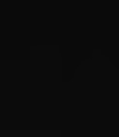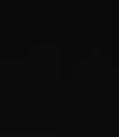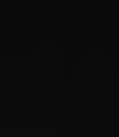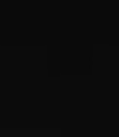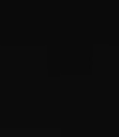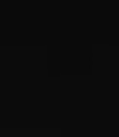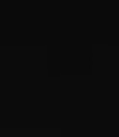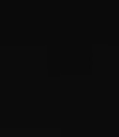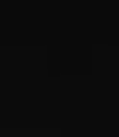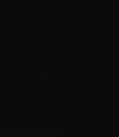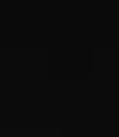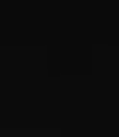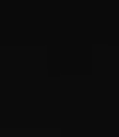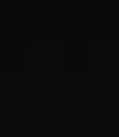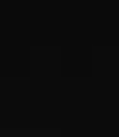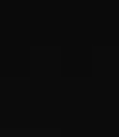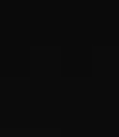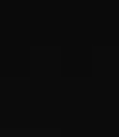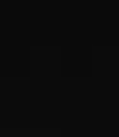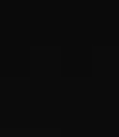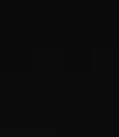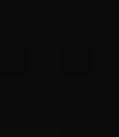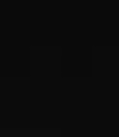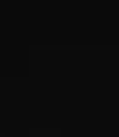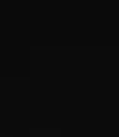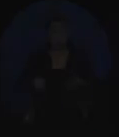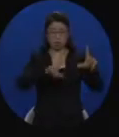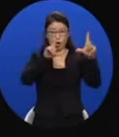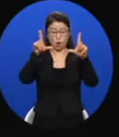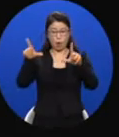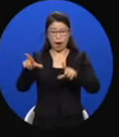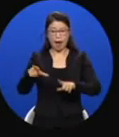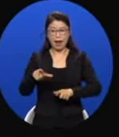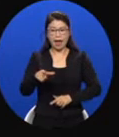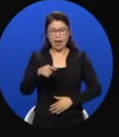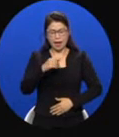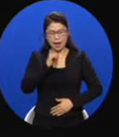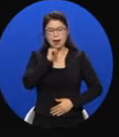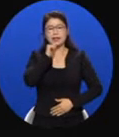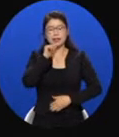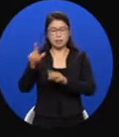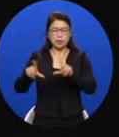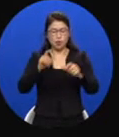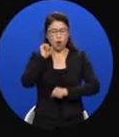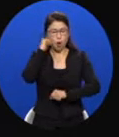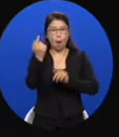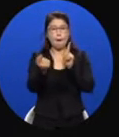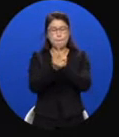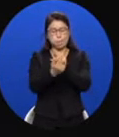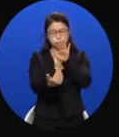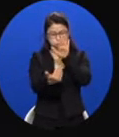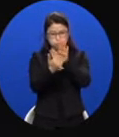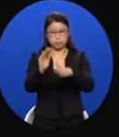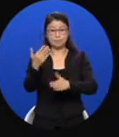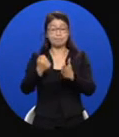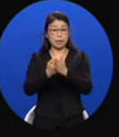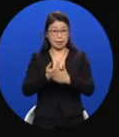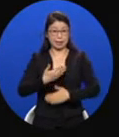이러한 농민들의 아픔이 생활의 빈곤, 생활의 어려움으로 다가가는 것을 막아야 된다고 생각합니다. 그래서